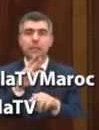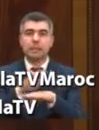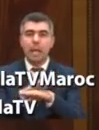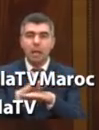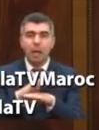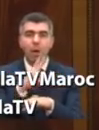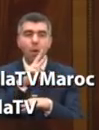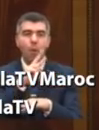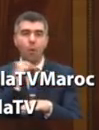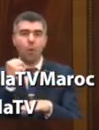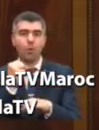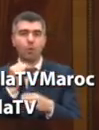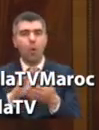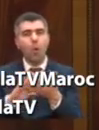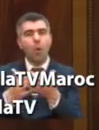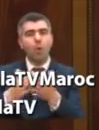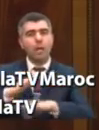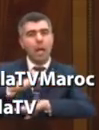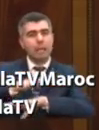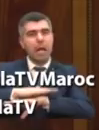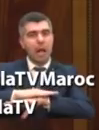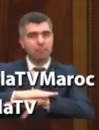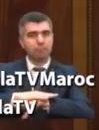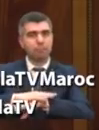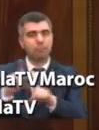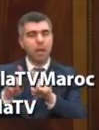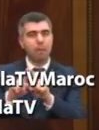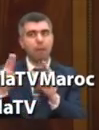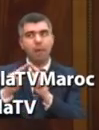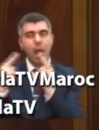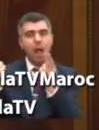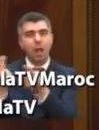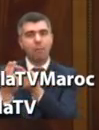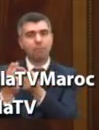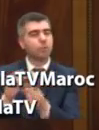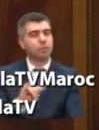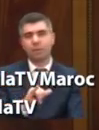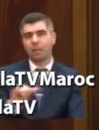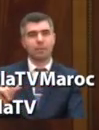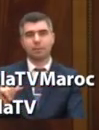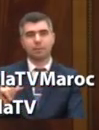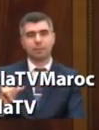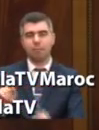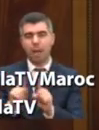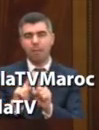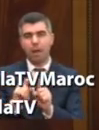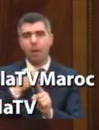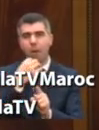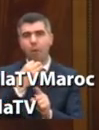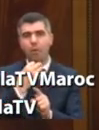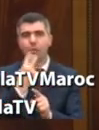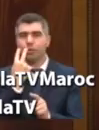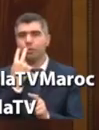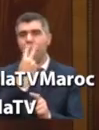جميع المواثيق والقوانين والأعراف الدولية في صورة واضحة متجلية